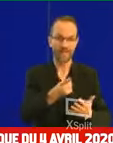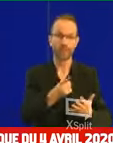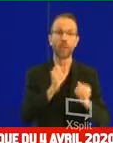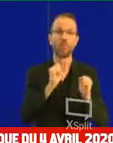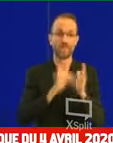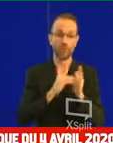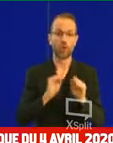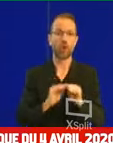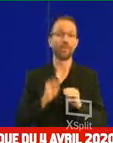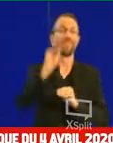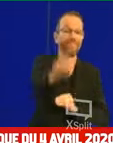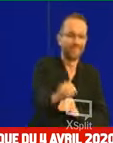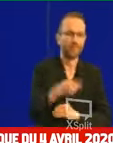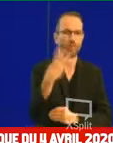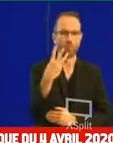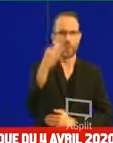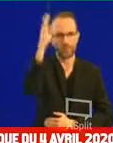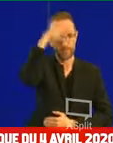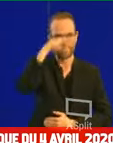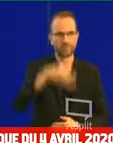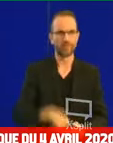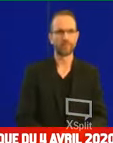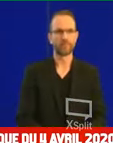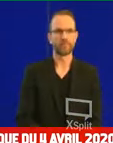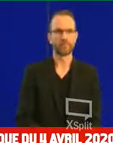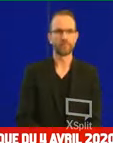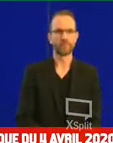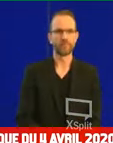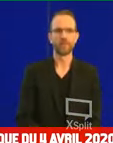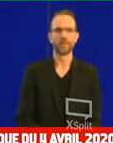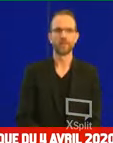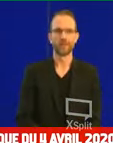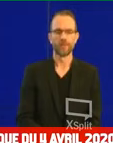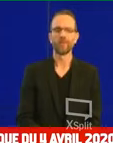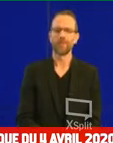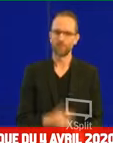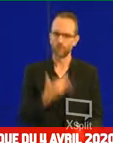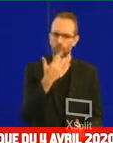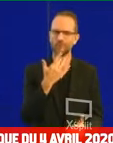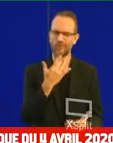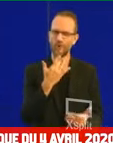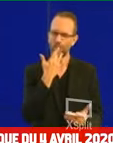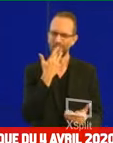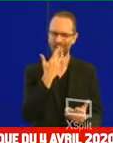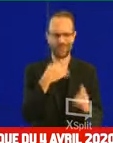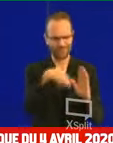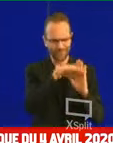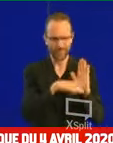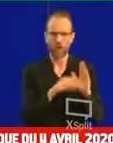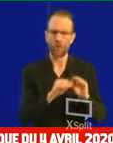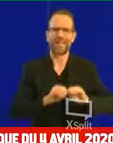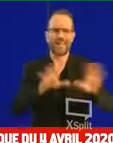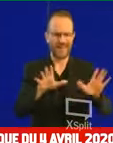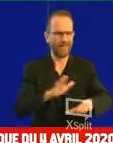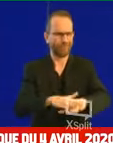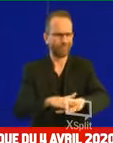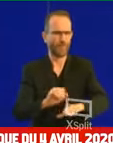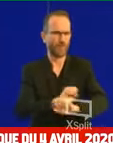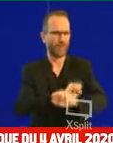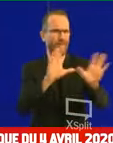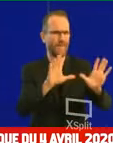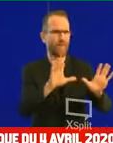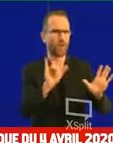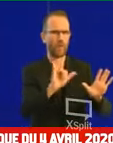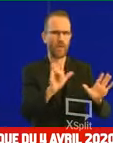concrètement l'application de certaines mesures je vais en résumé si quelques-unes les magasins d'alimentation